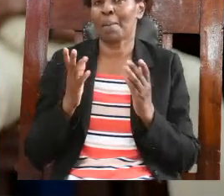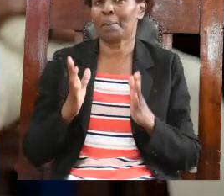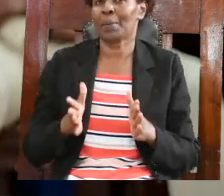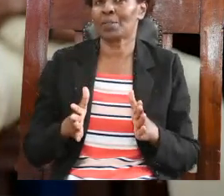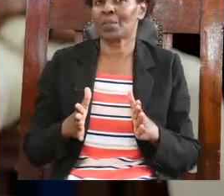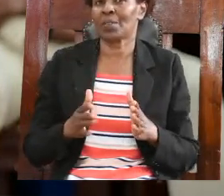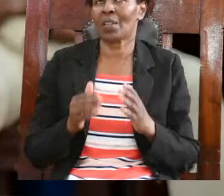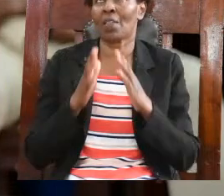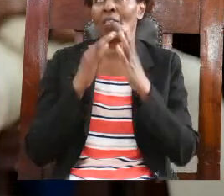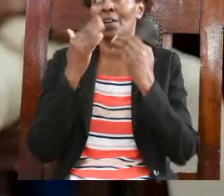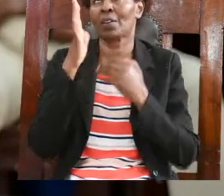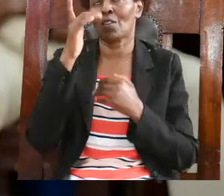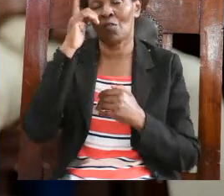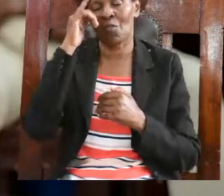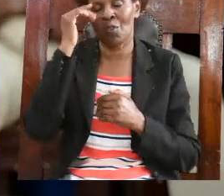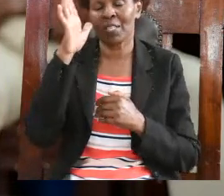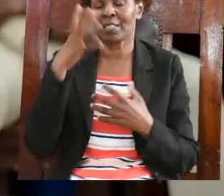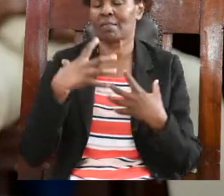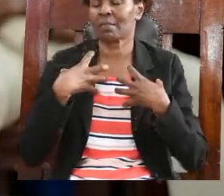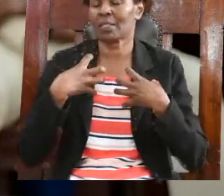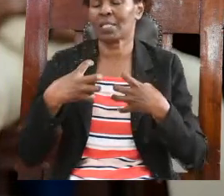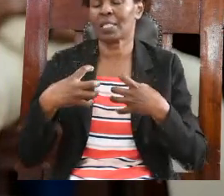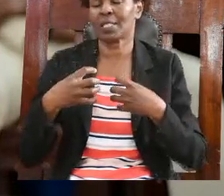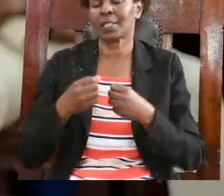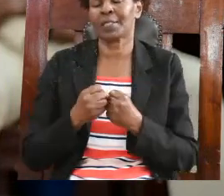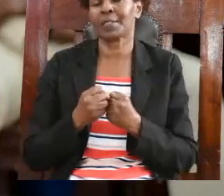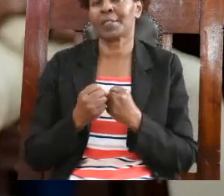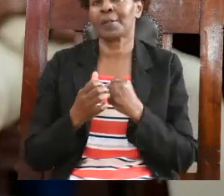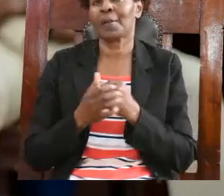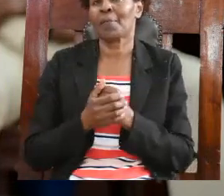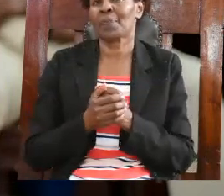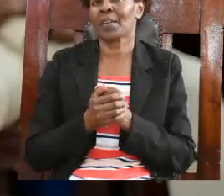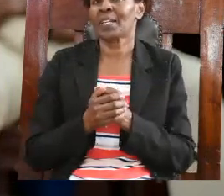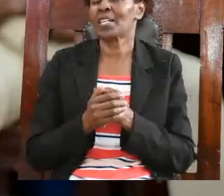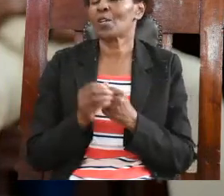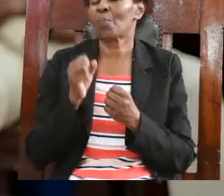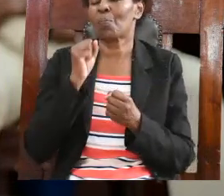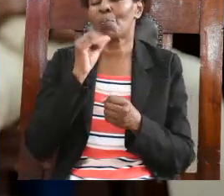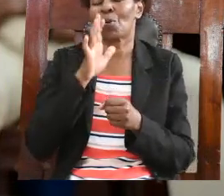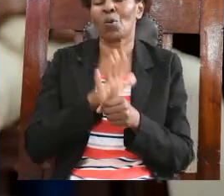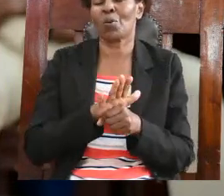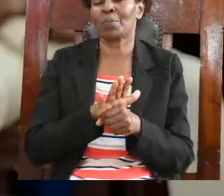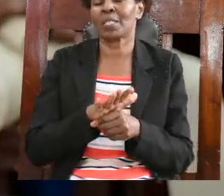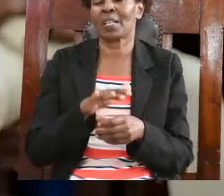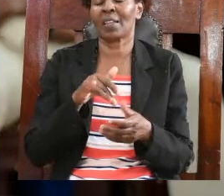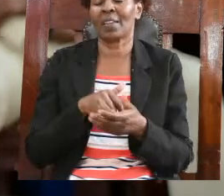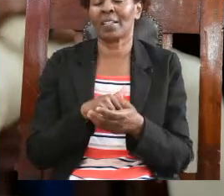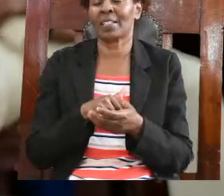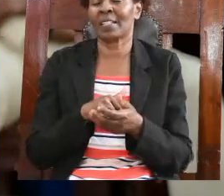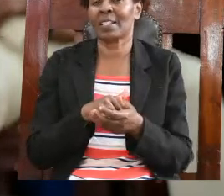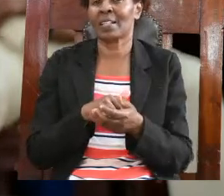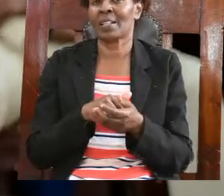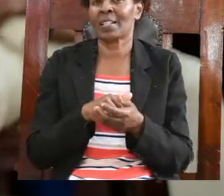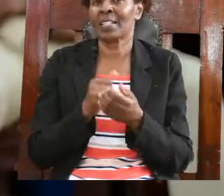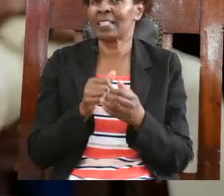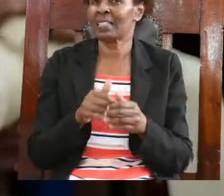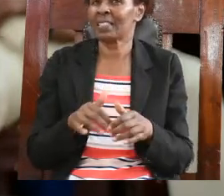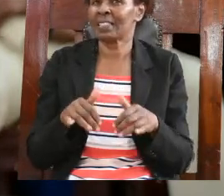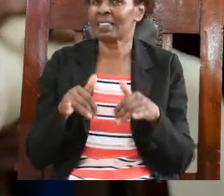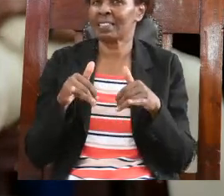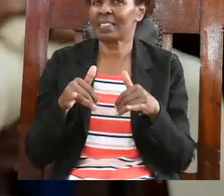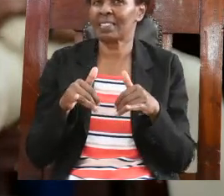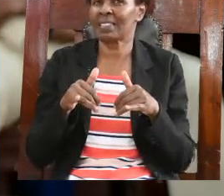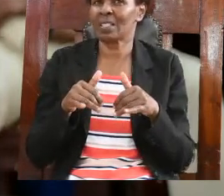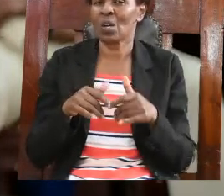sababu ya uponyaji. Praise be to God. Pia anawaahidi kwa wakati ufaao sitakawia,